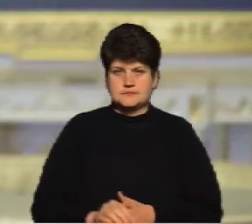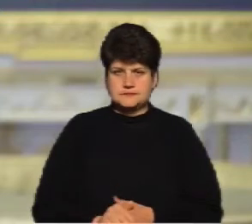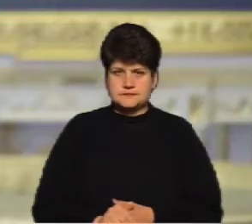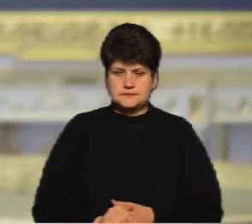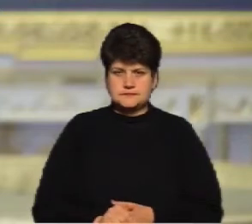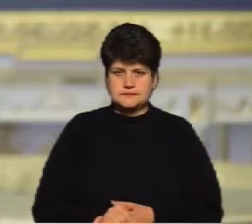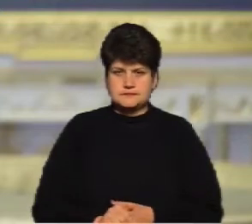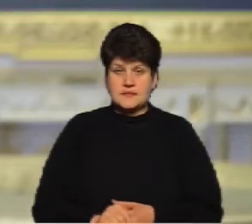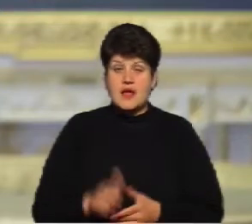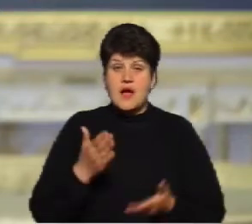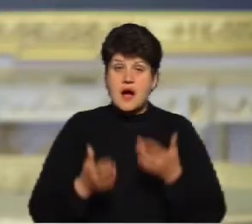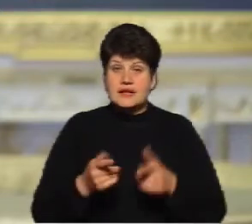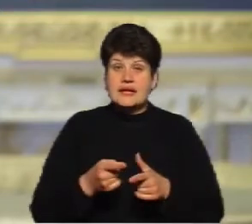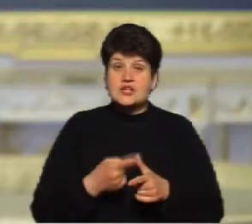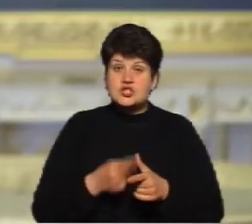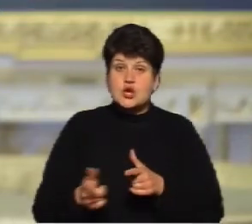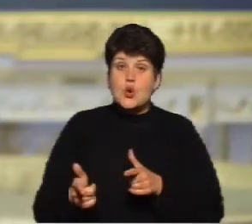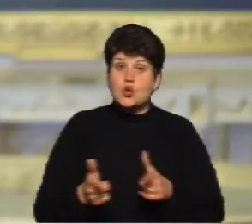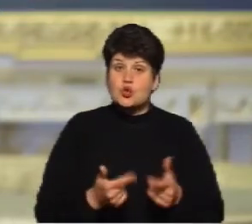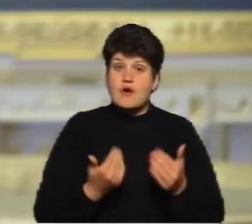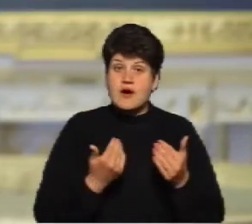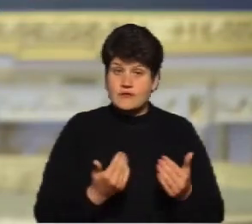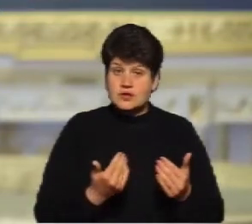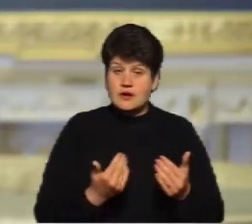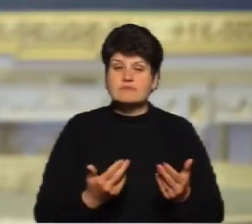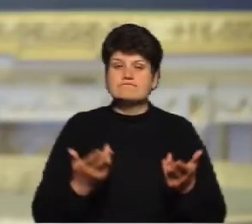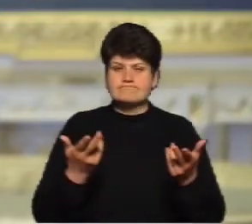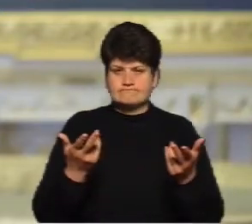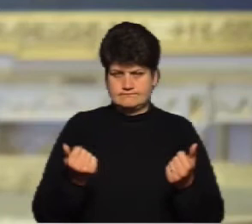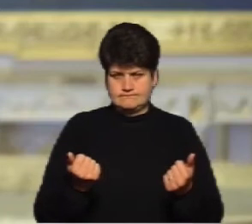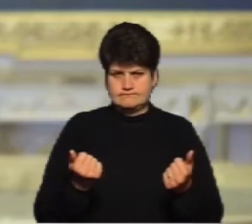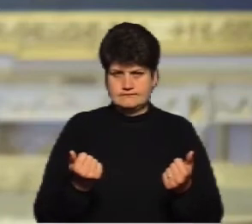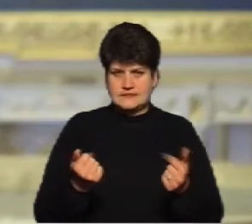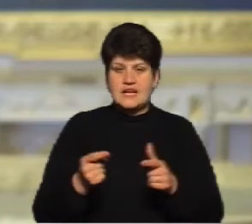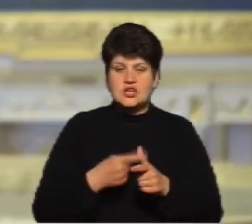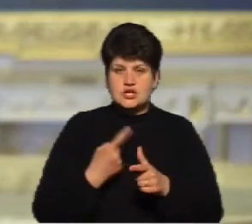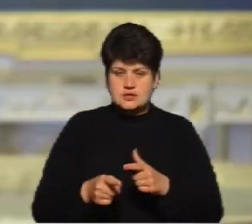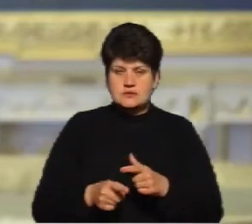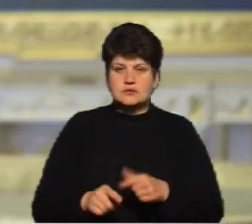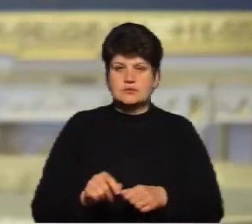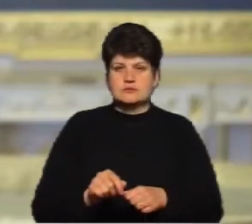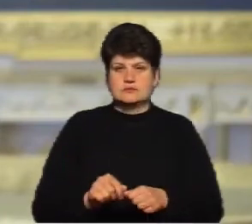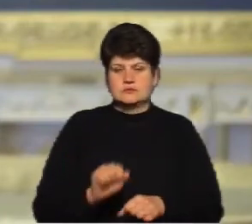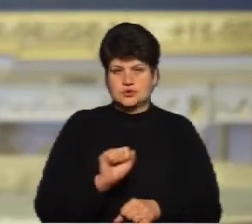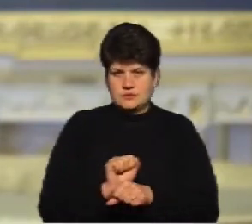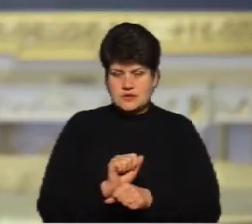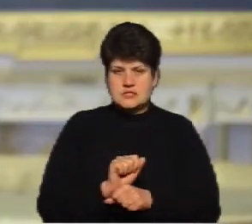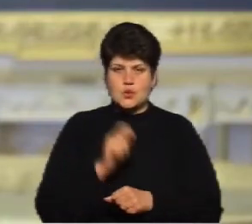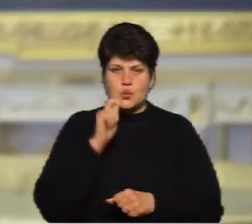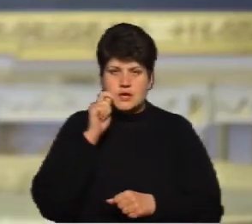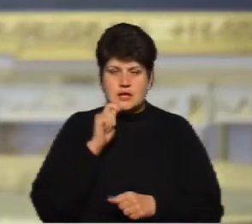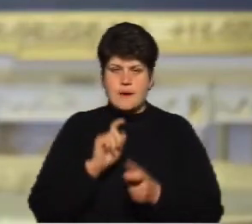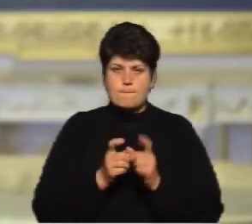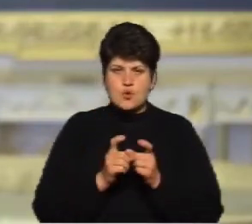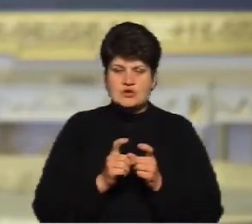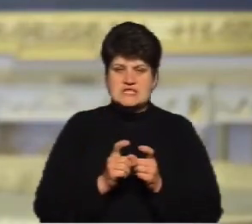Але чи готова вона до неї? Так. Чи перестане Україна боротись за мир